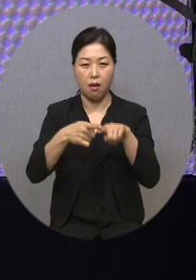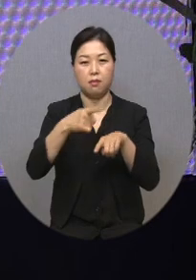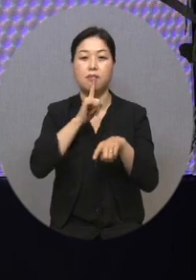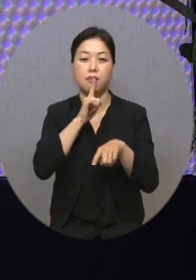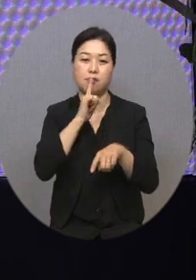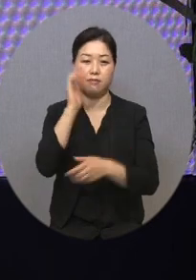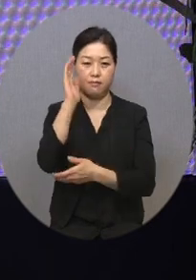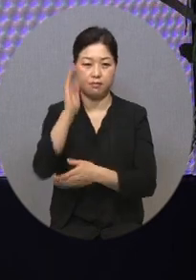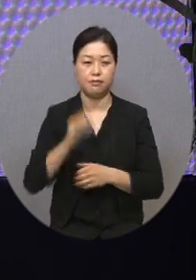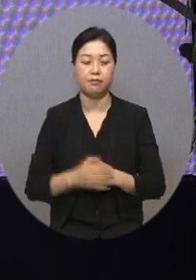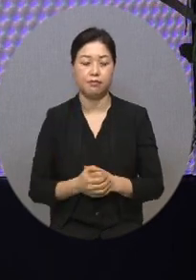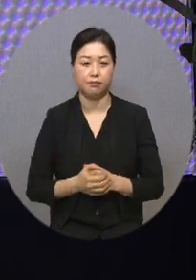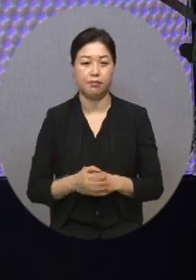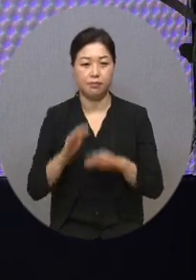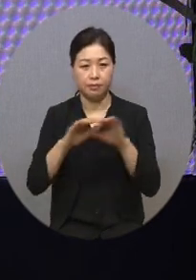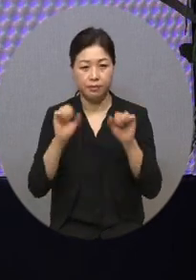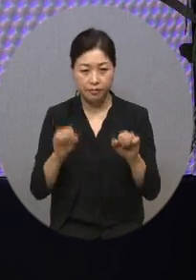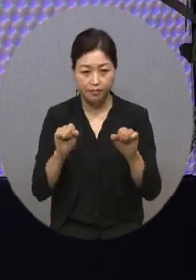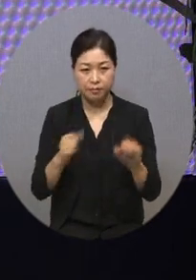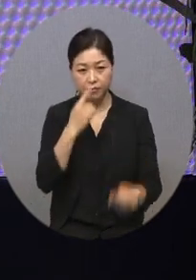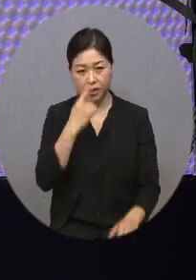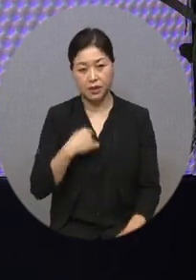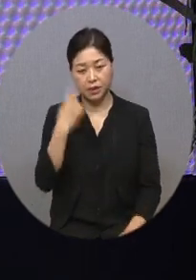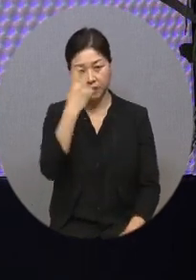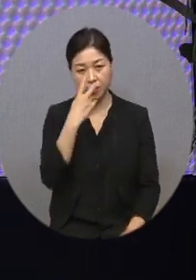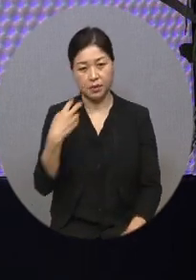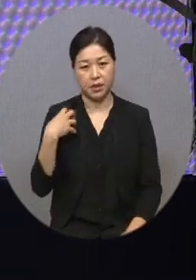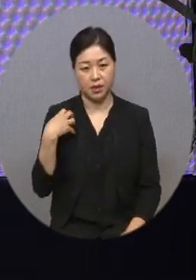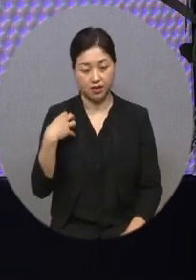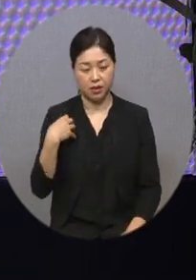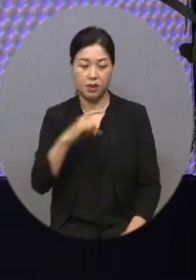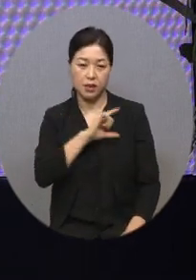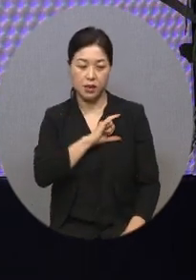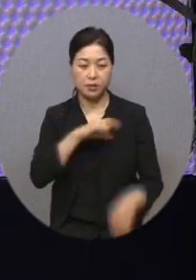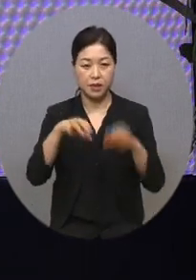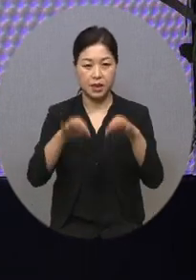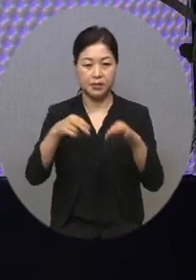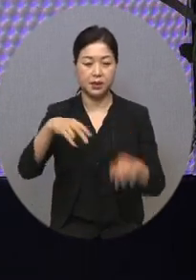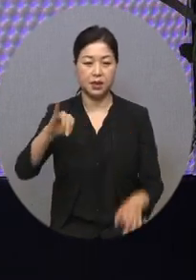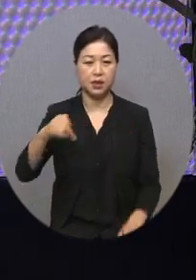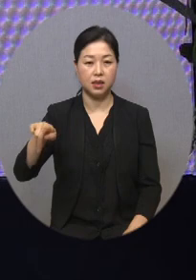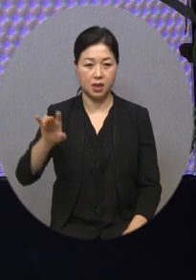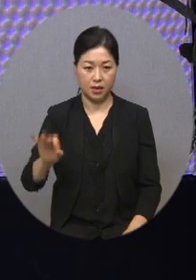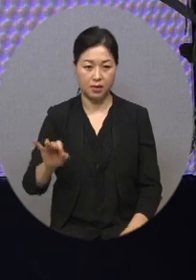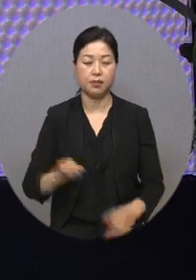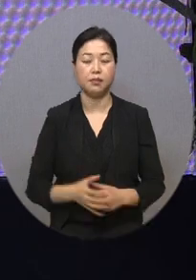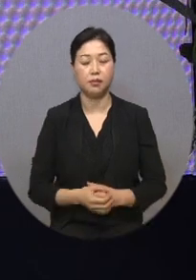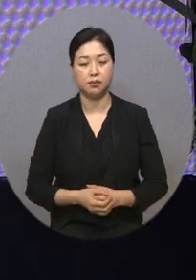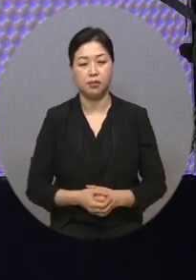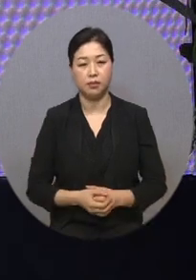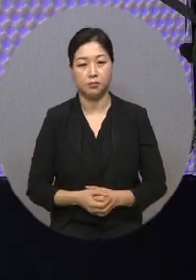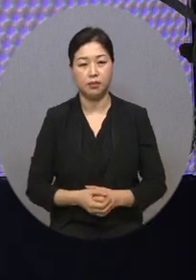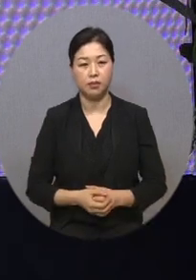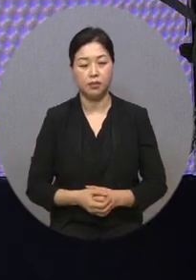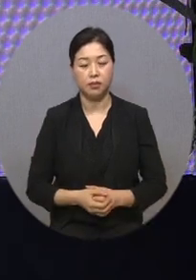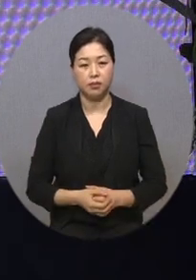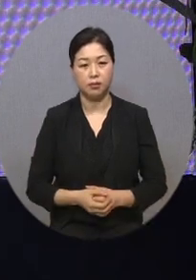안녕하십니까. 저는 그 심사를 함께 맡았던 김기상이라고 합니다.